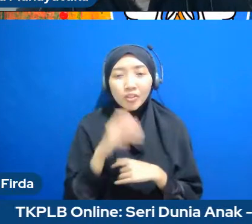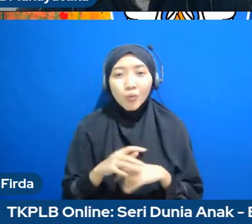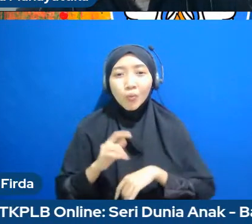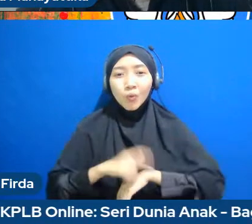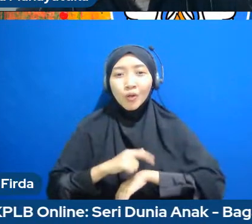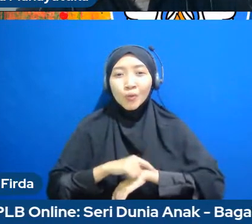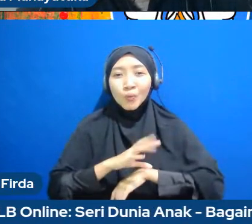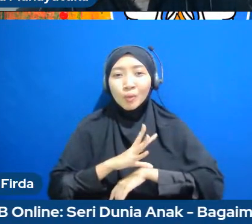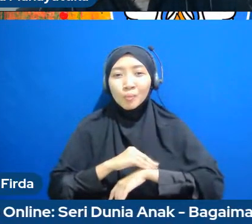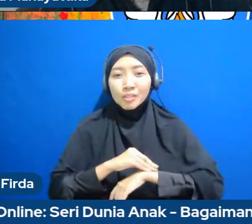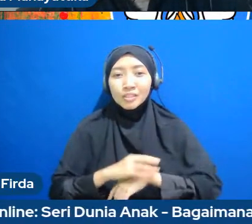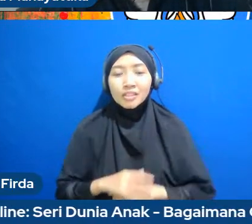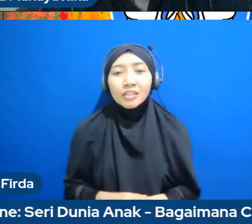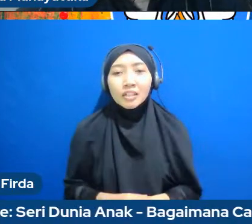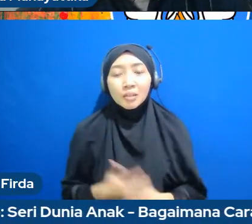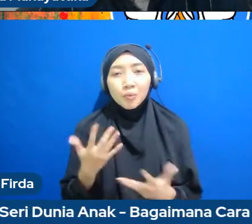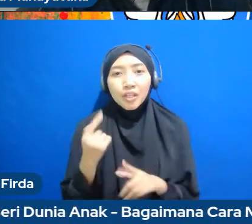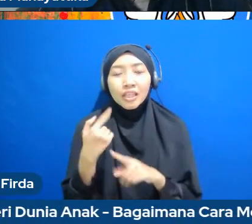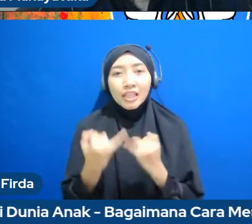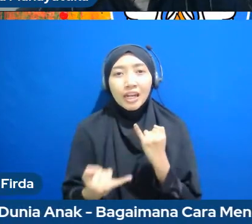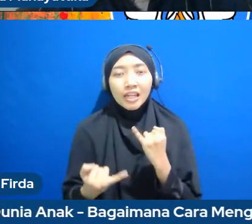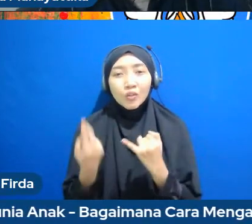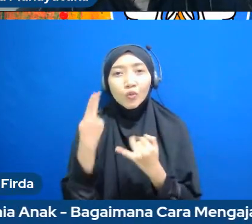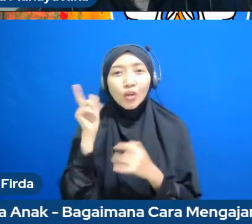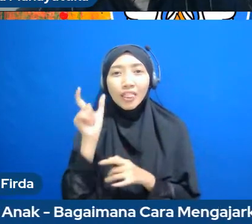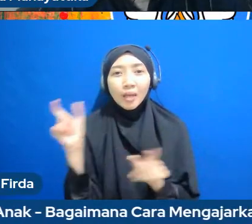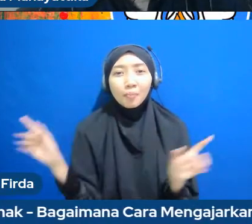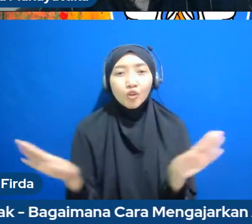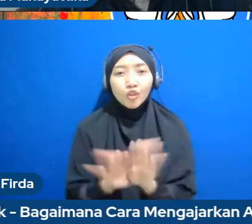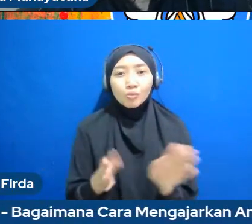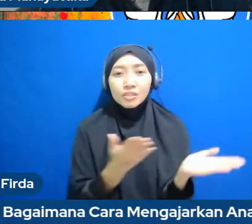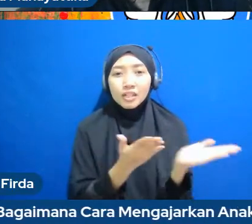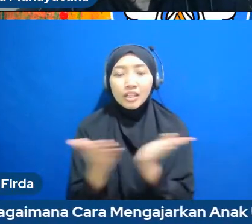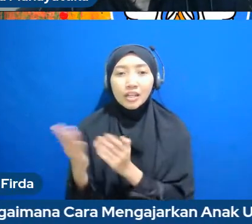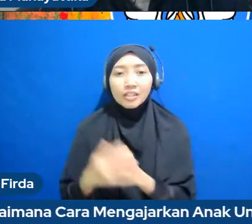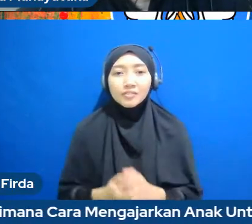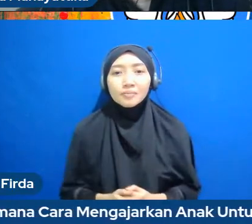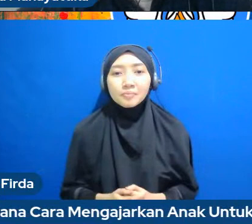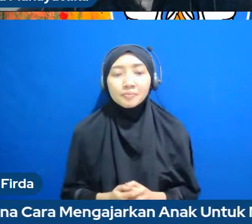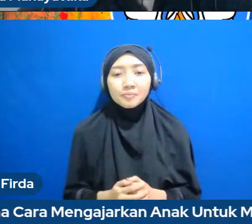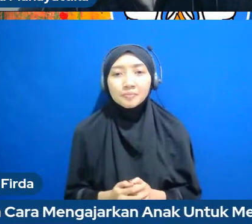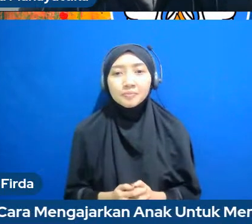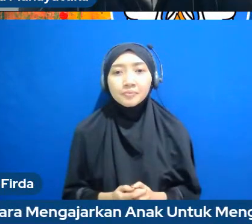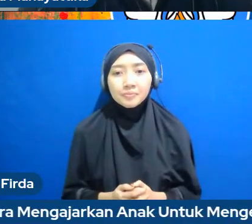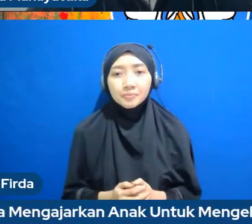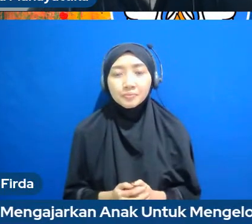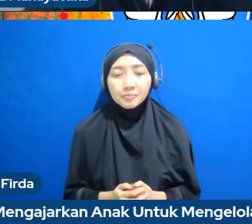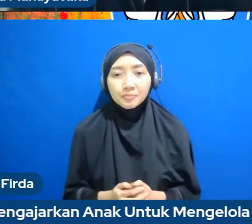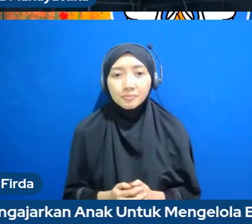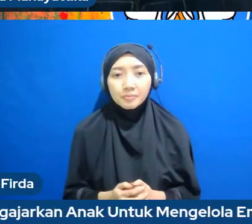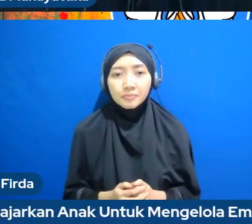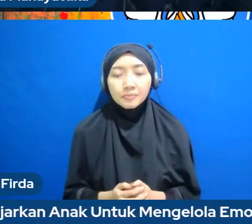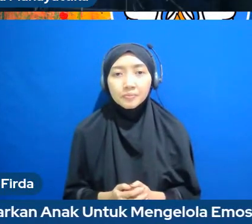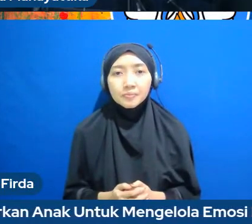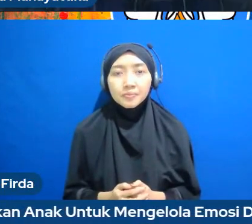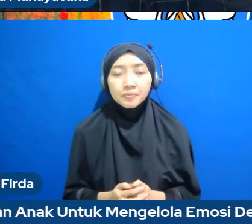ya. Mungkin untuk terakhir ada closing statement. Silakan Kak Isma dulu terlebih dahulu. Silakan. Oke,